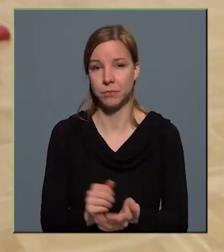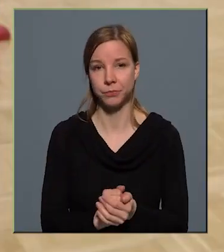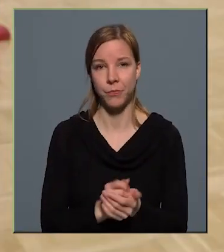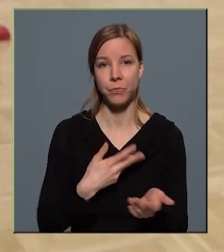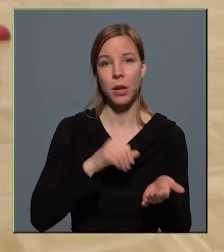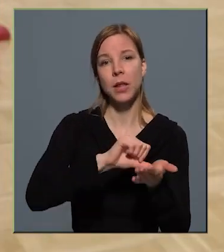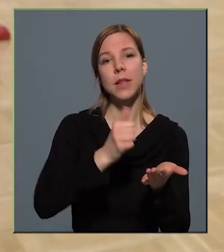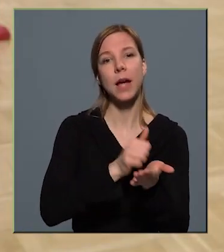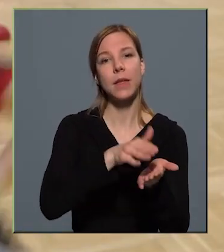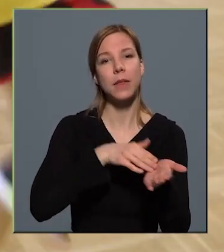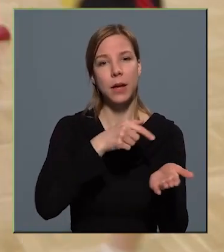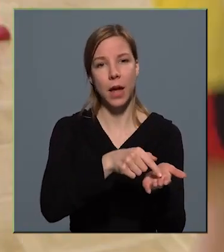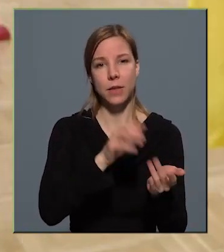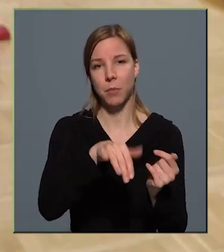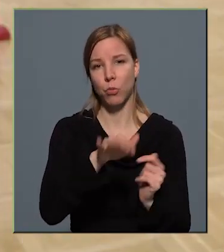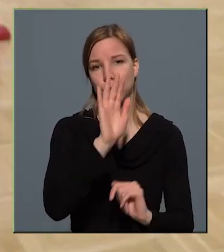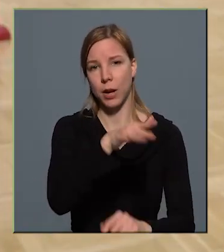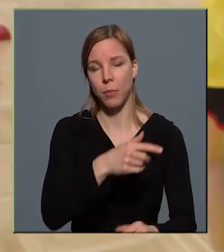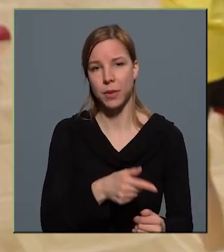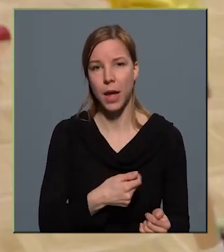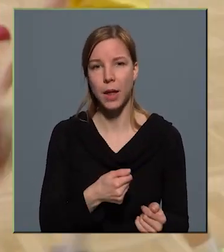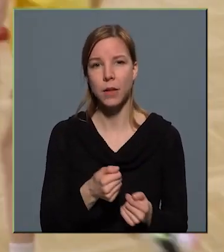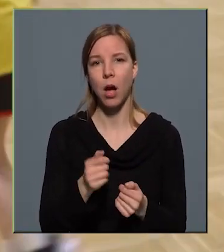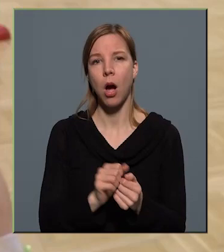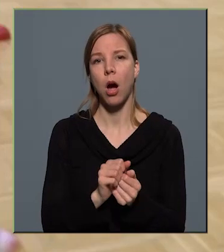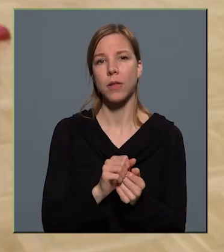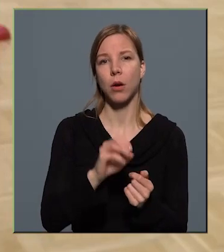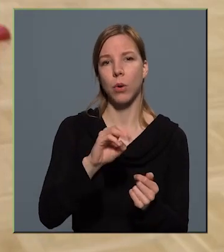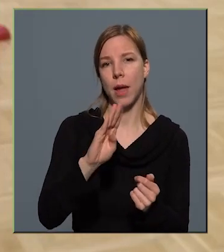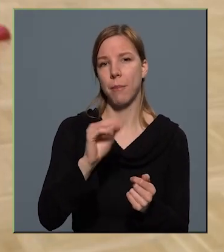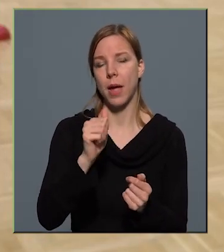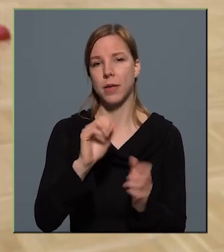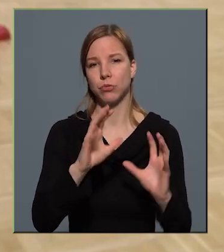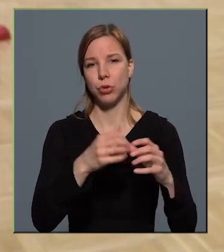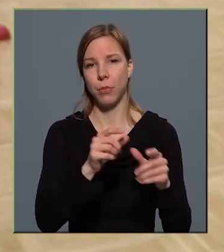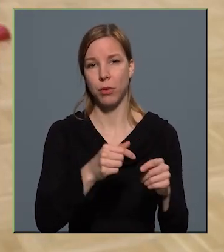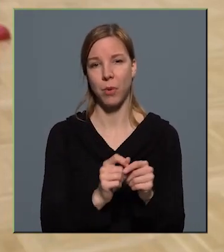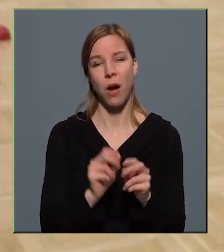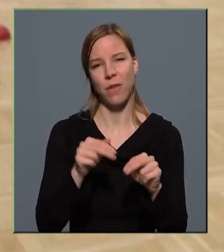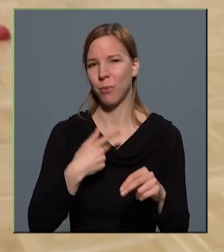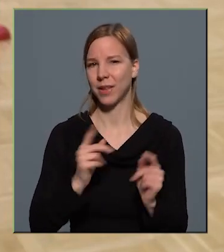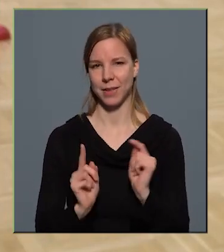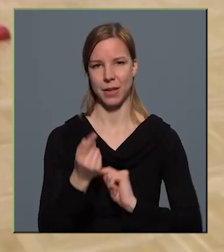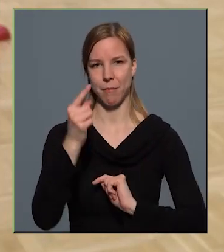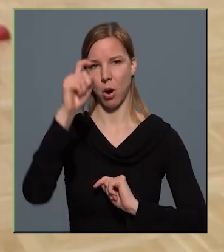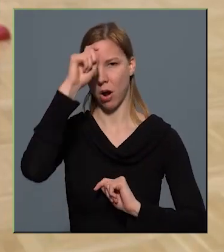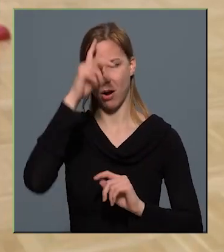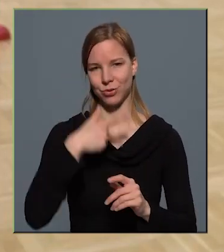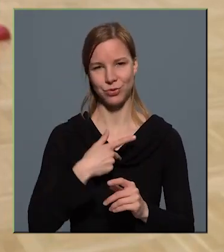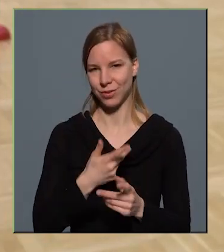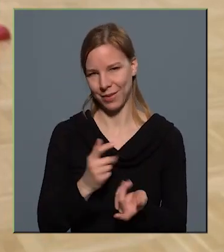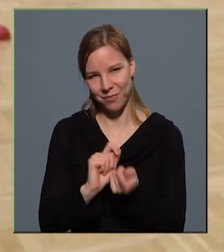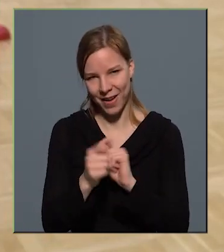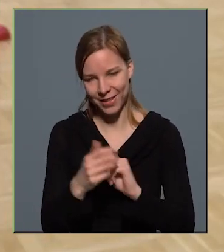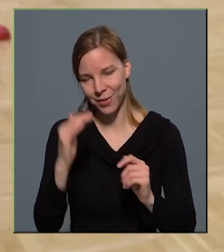Szegeden kezdtem a Szeulban kosárlabdázni, az akkor egy NB1-es csapat volt. Én nem voltam túl magas fiú, és ez nem változott azóta se,